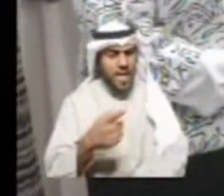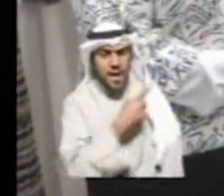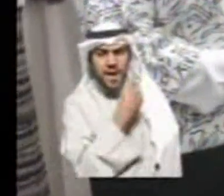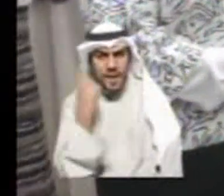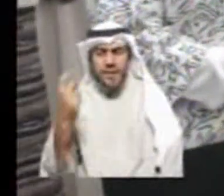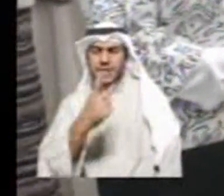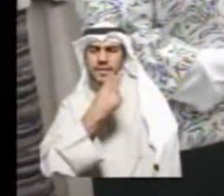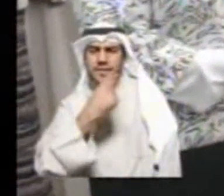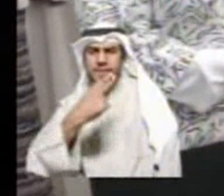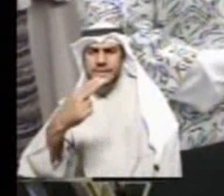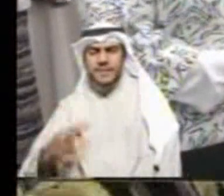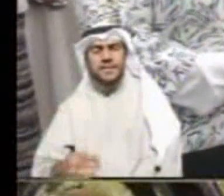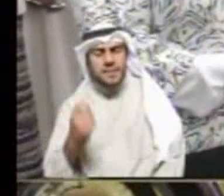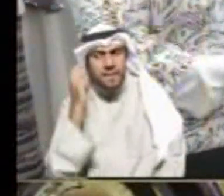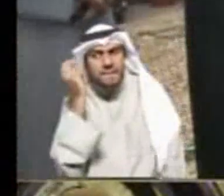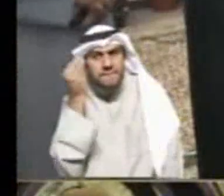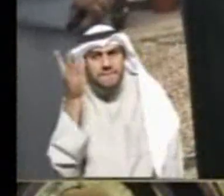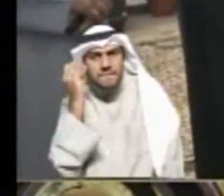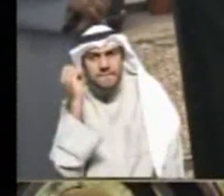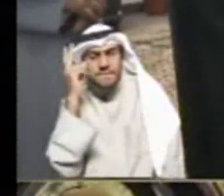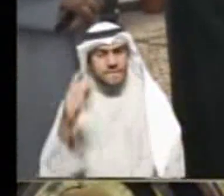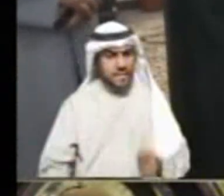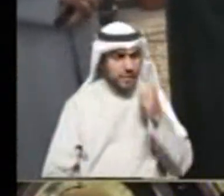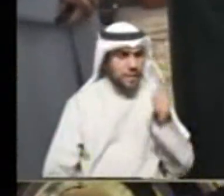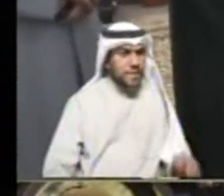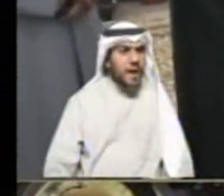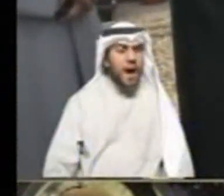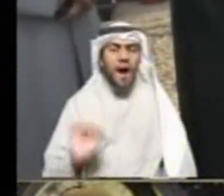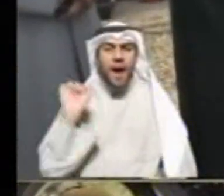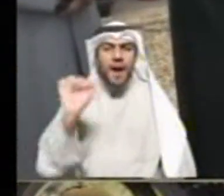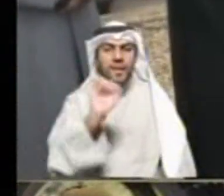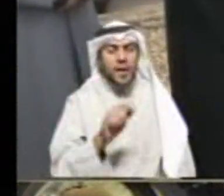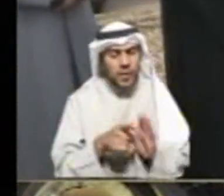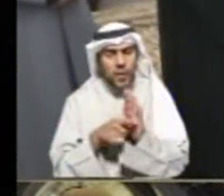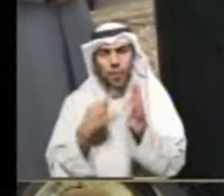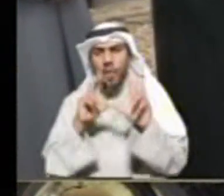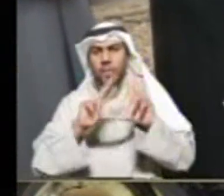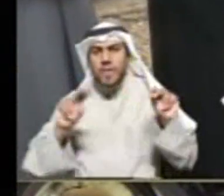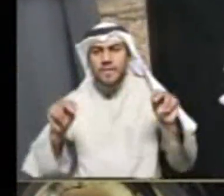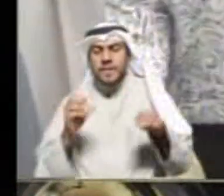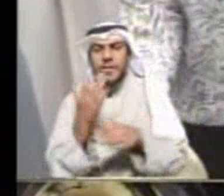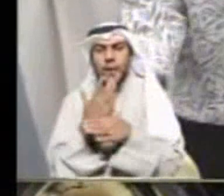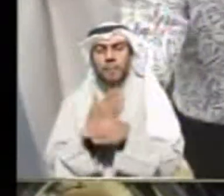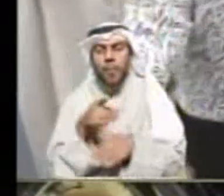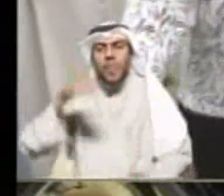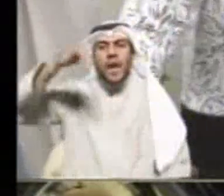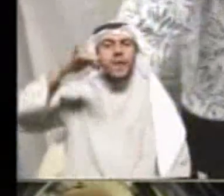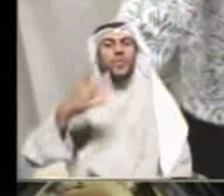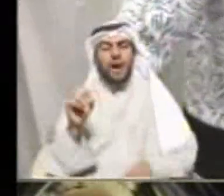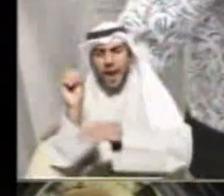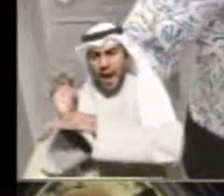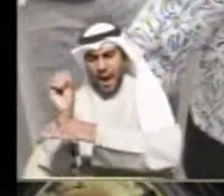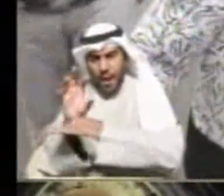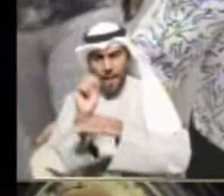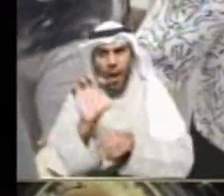عدة مشغولات كما شاهدنا. مركز تنمية المجتمع هو يعتبر الأول من نوعه، لأنه مركز تدريبي رح يتم فيه